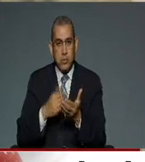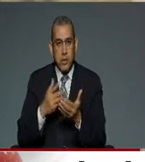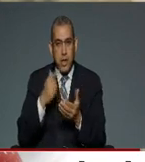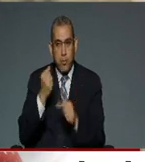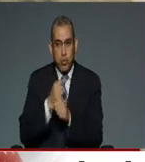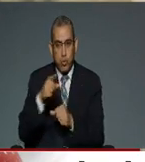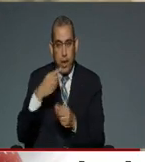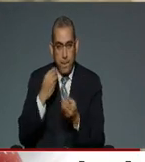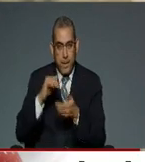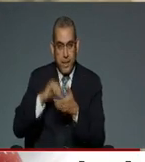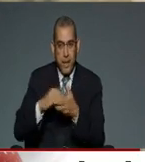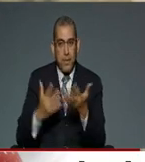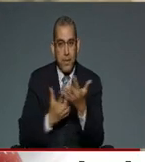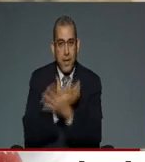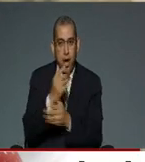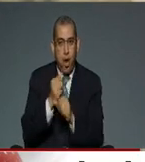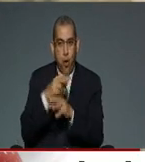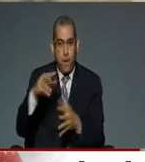الحرة بين